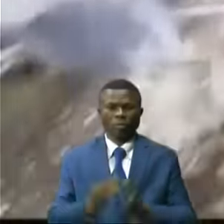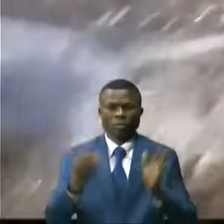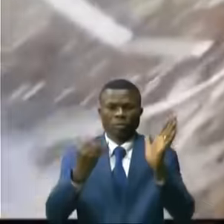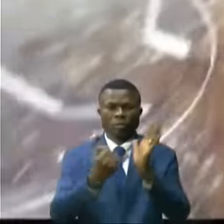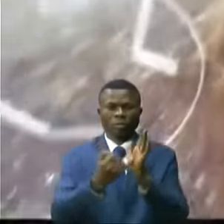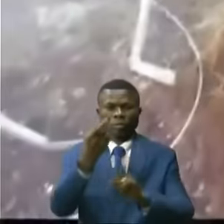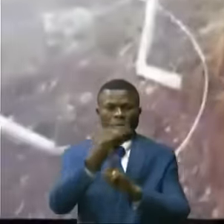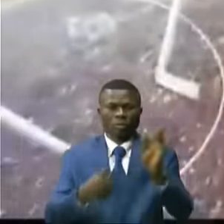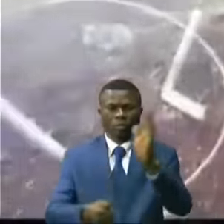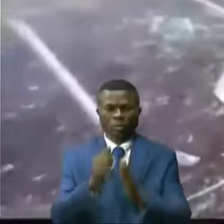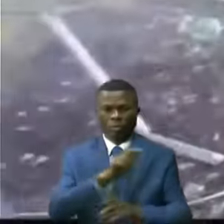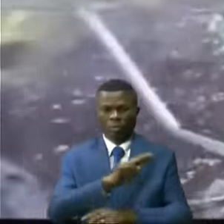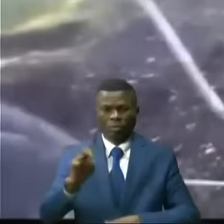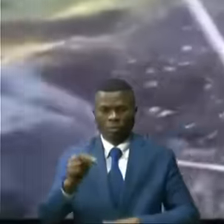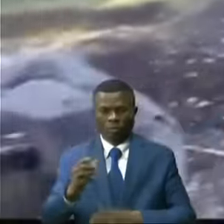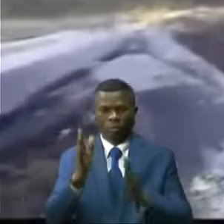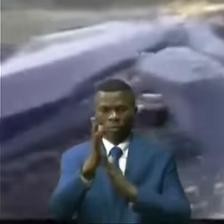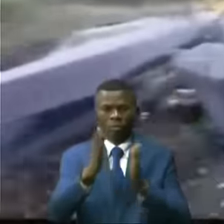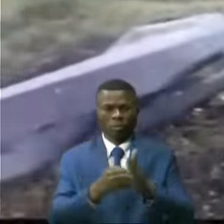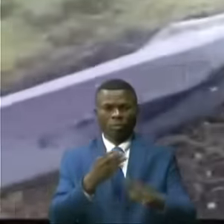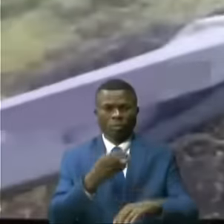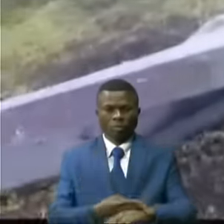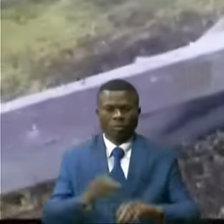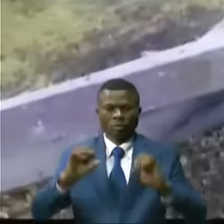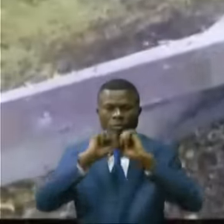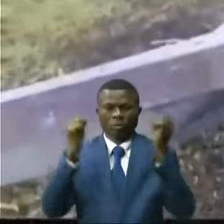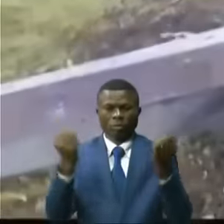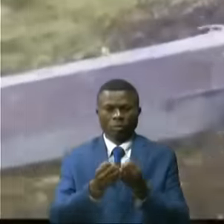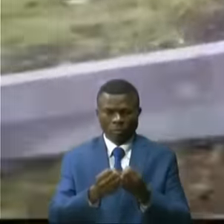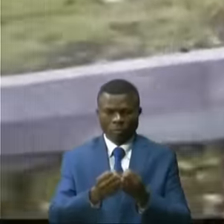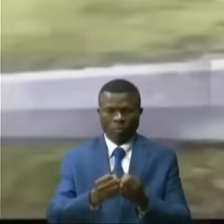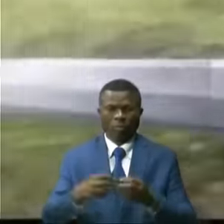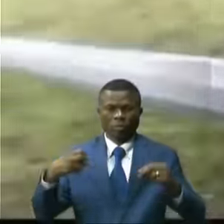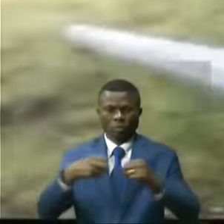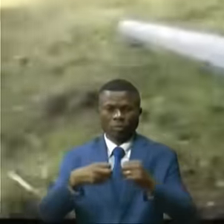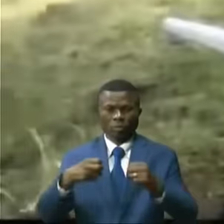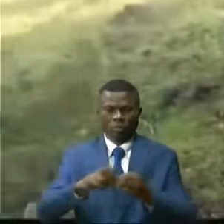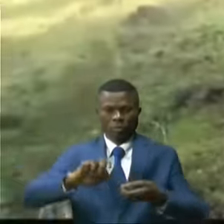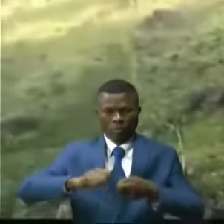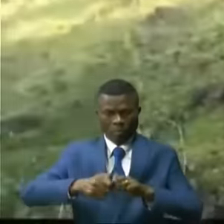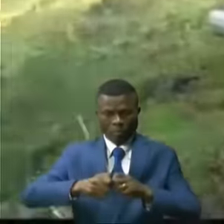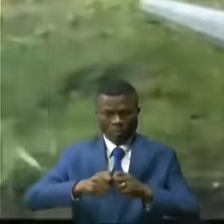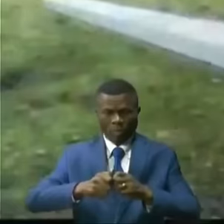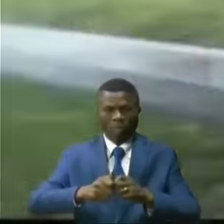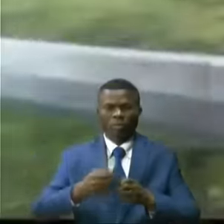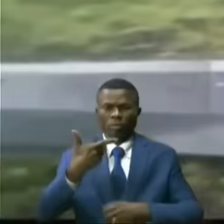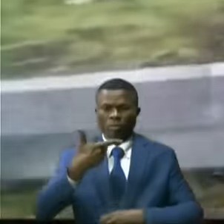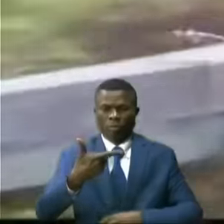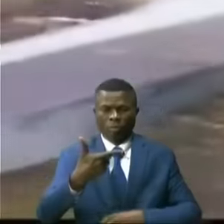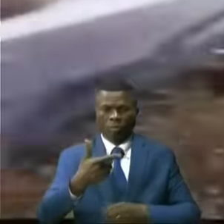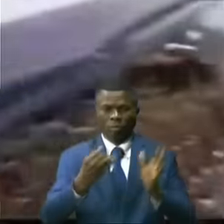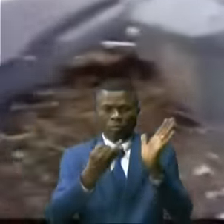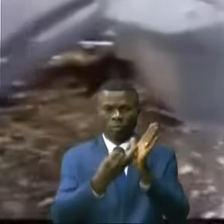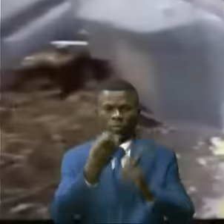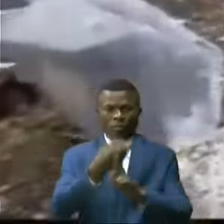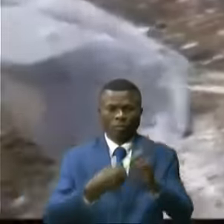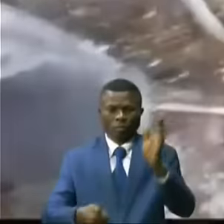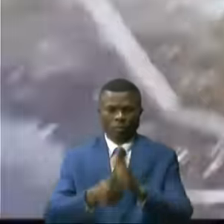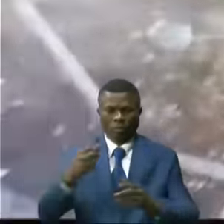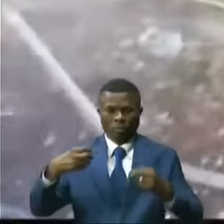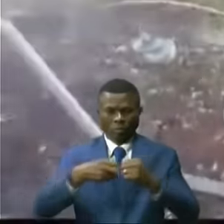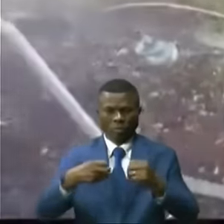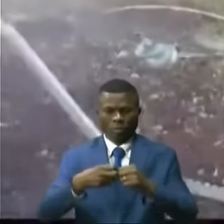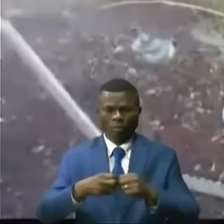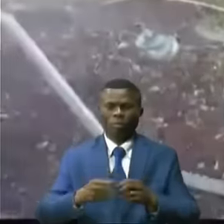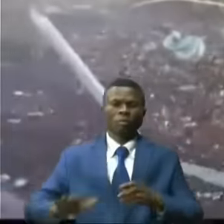2023 aux environs de 19h la société vironga Energie vient de rétablir ce mardi 7 novembre l'électricité dans